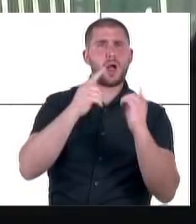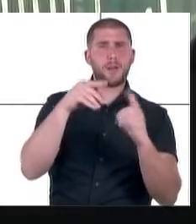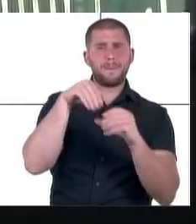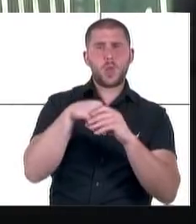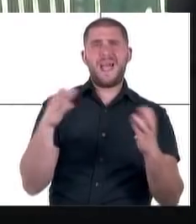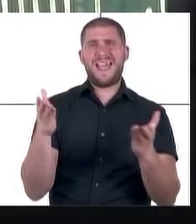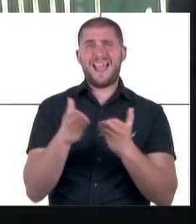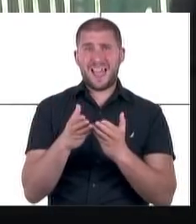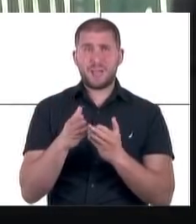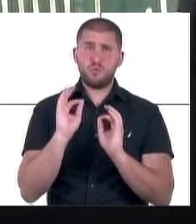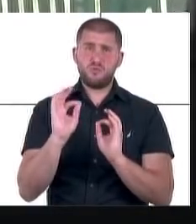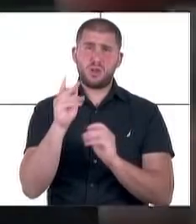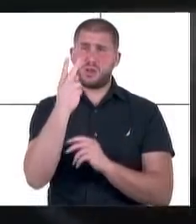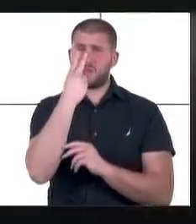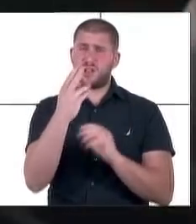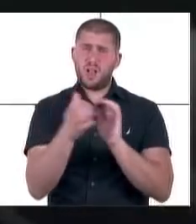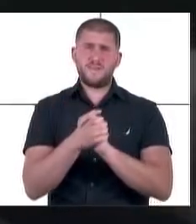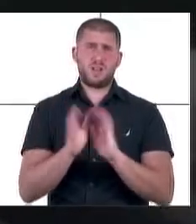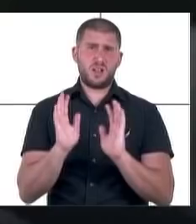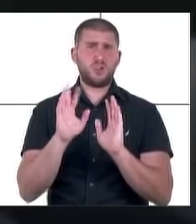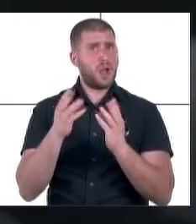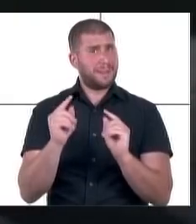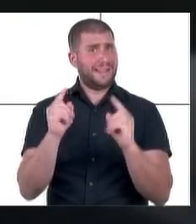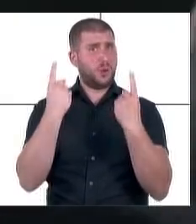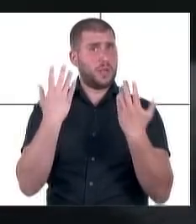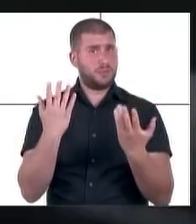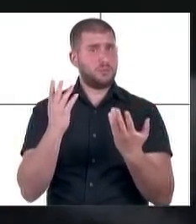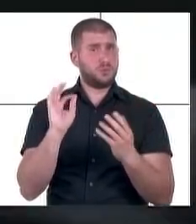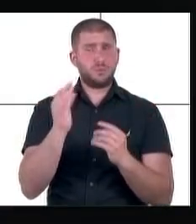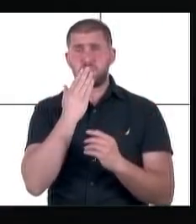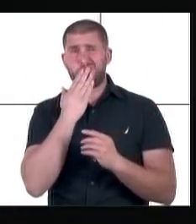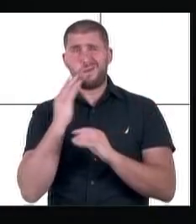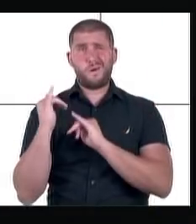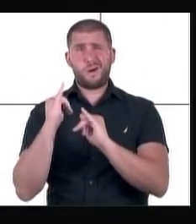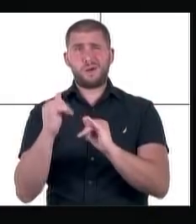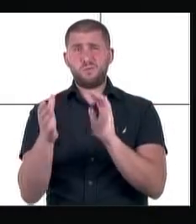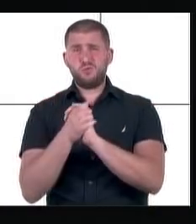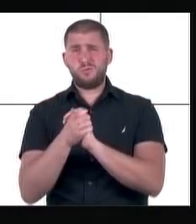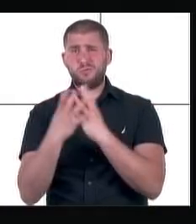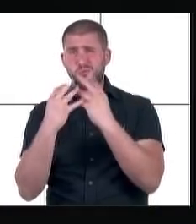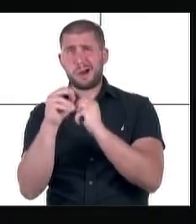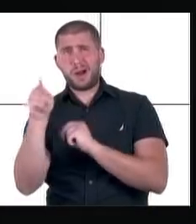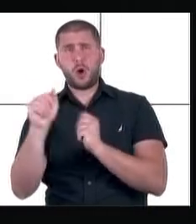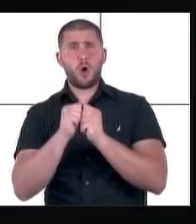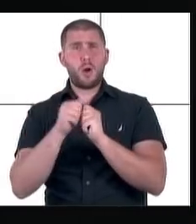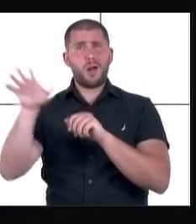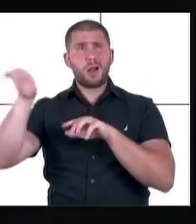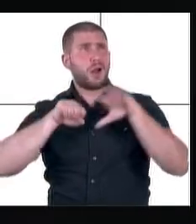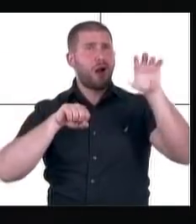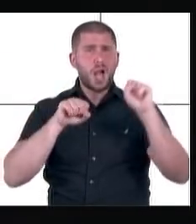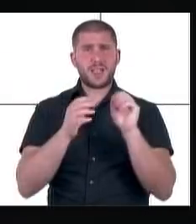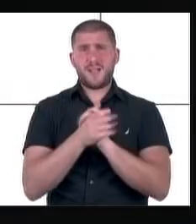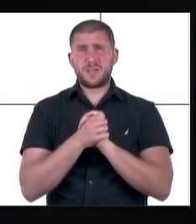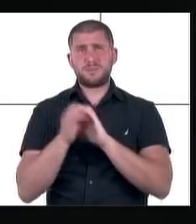אילת, פשוט כדי שתלך בקר חברה, יש הרבה אירועים כאלה, של בקשה להביא את המשפחה שלו, לקחת אותה ממקום למקום, חברים